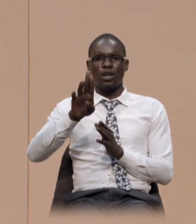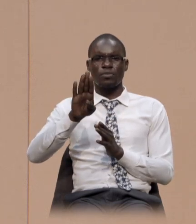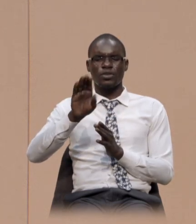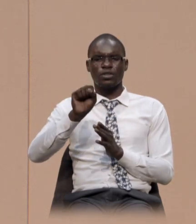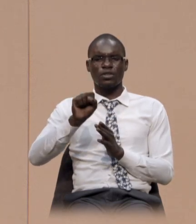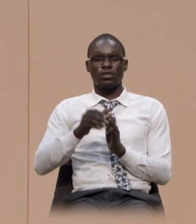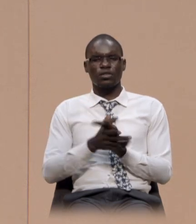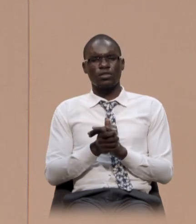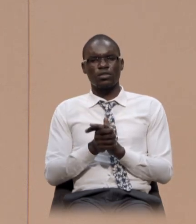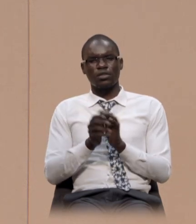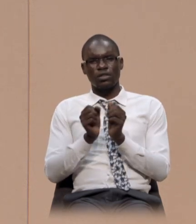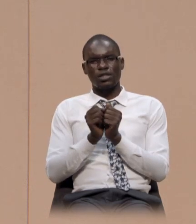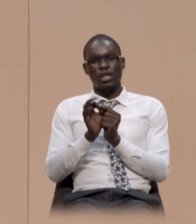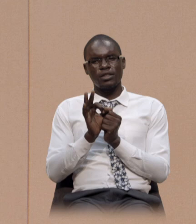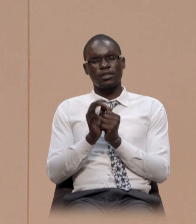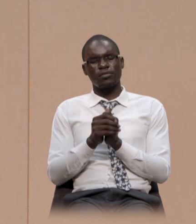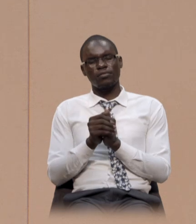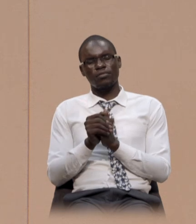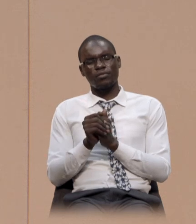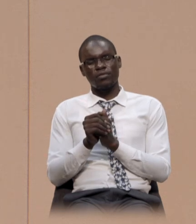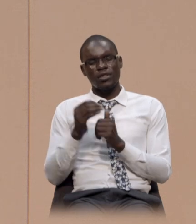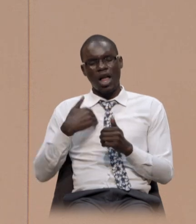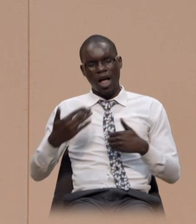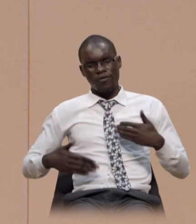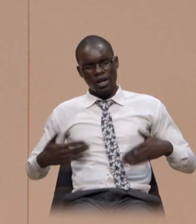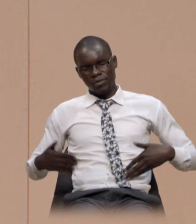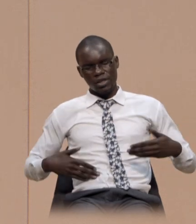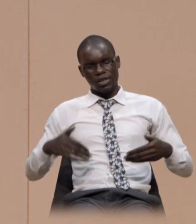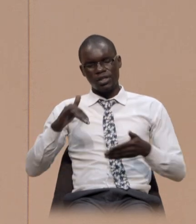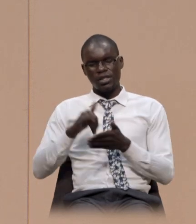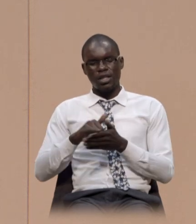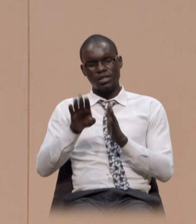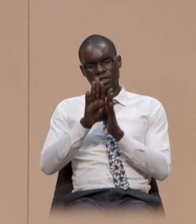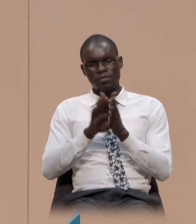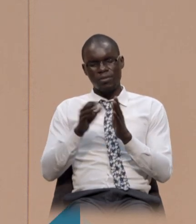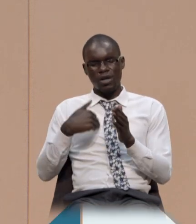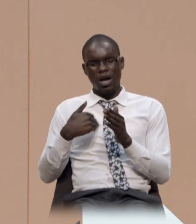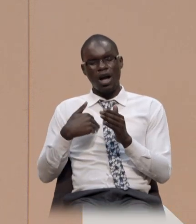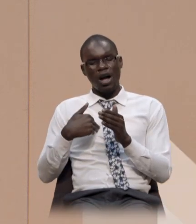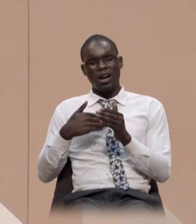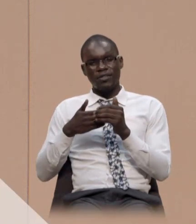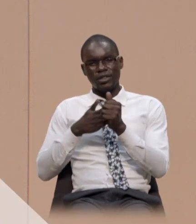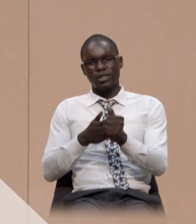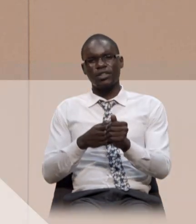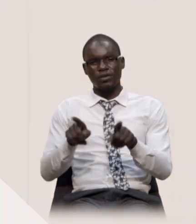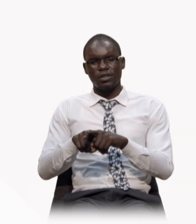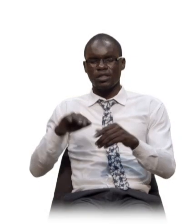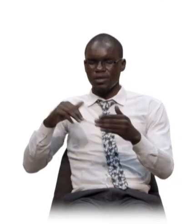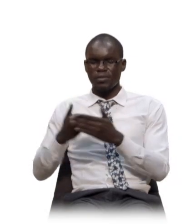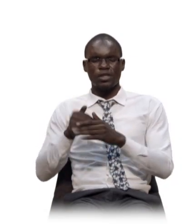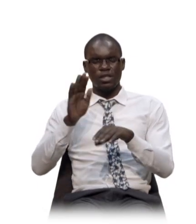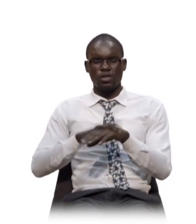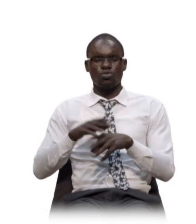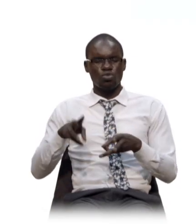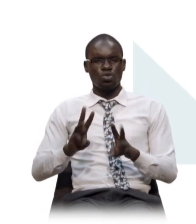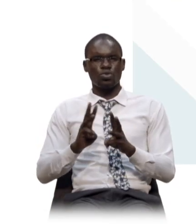mtazamaji wangu, furahia kwamba Biblia ina mwongozo ambayo itakufikisha mahali utafurahia. Njia